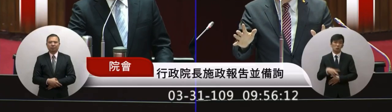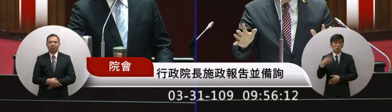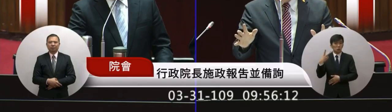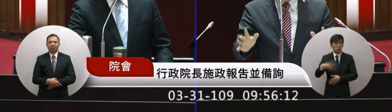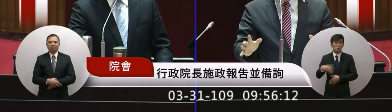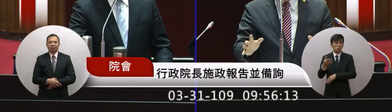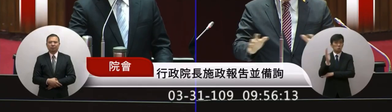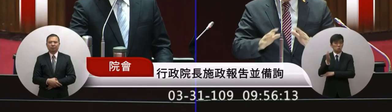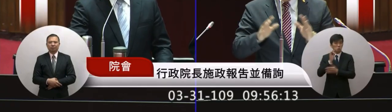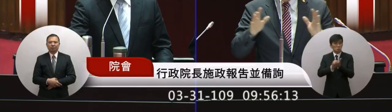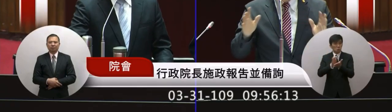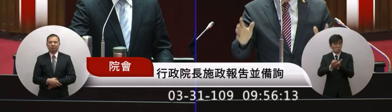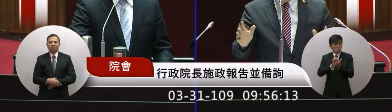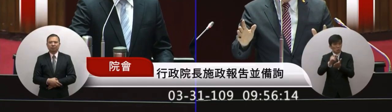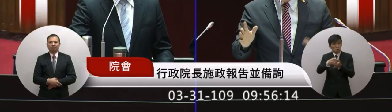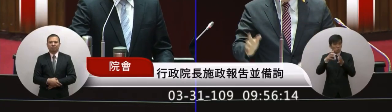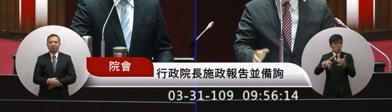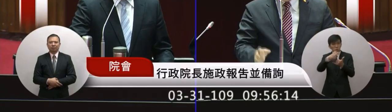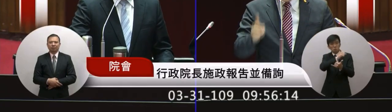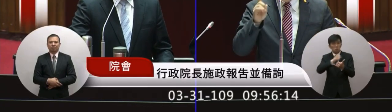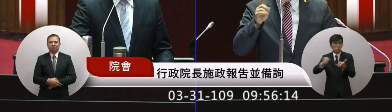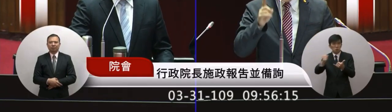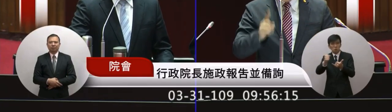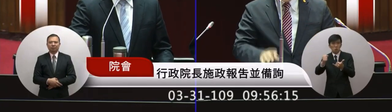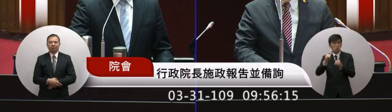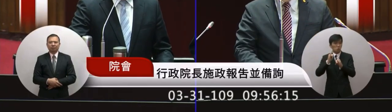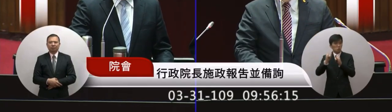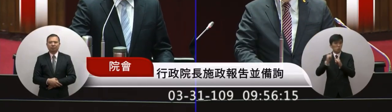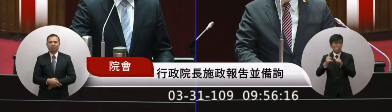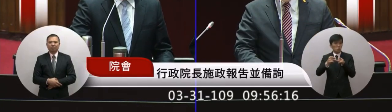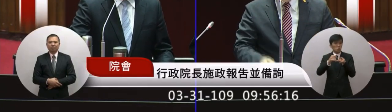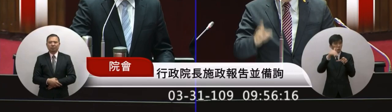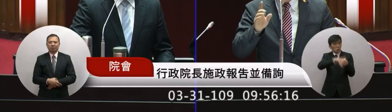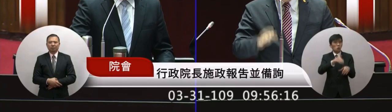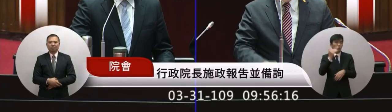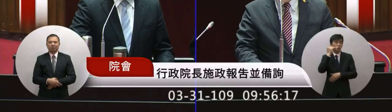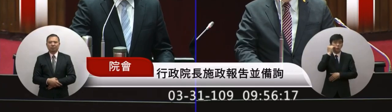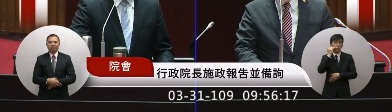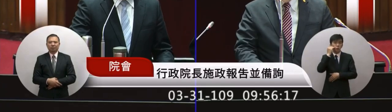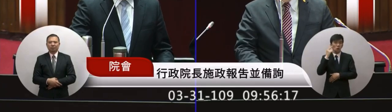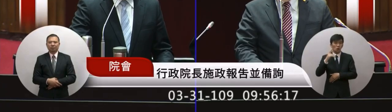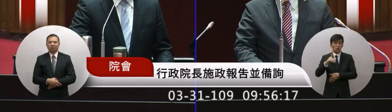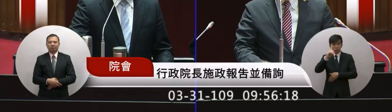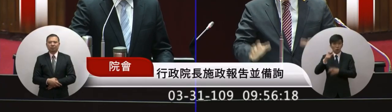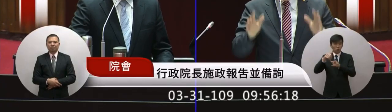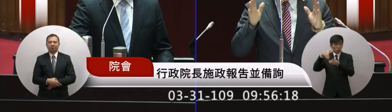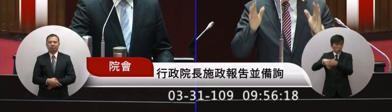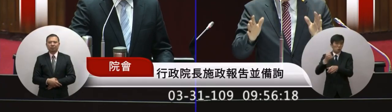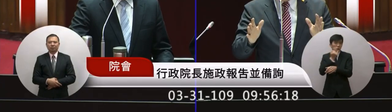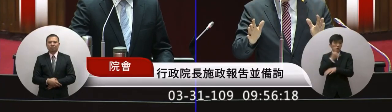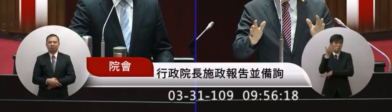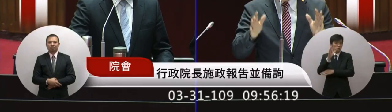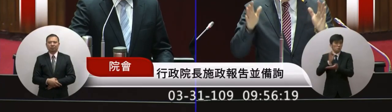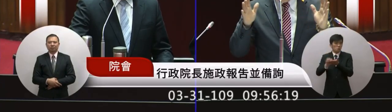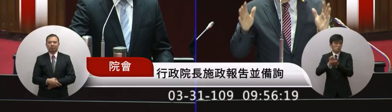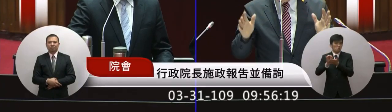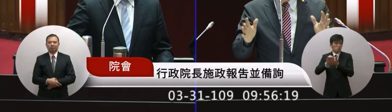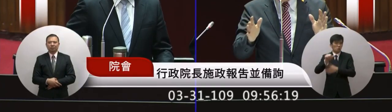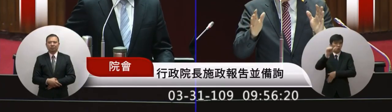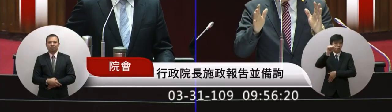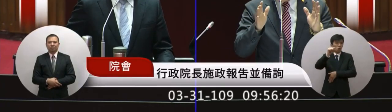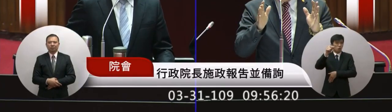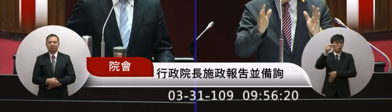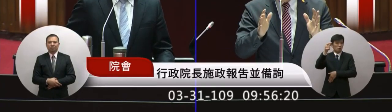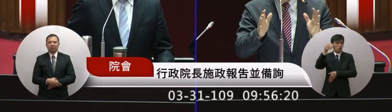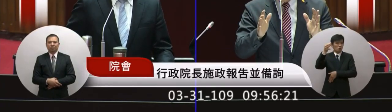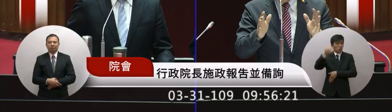的钱去办一个全国性的公投，单独办一次公投可能要5点多亿。好，那我们如果说花这么多的钱